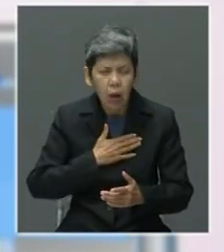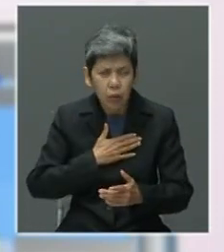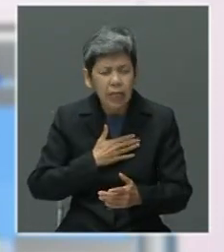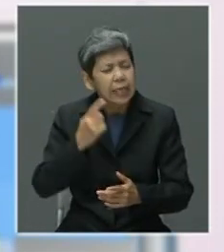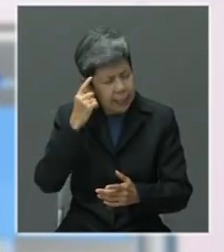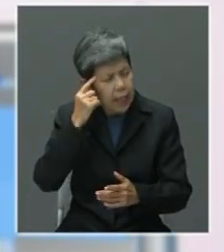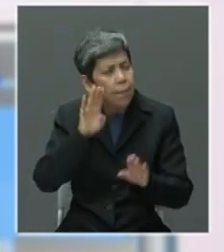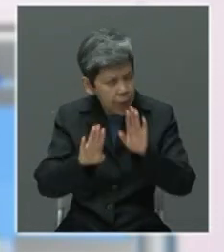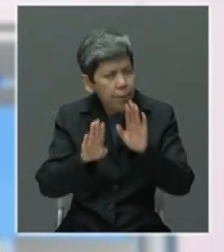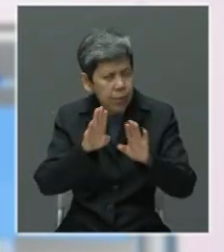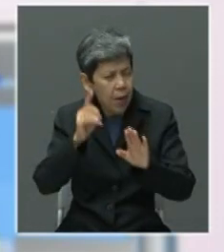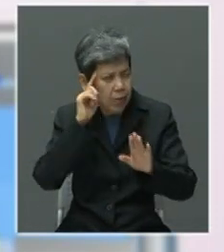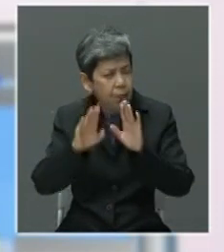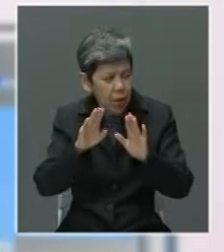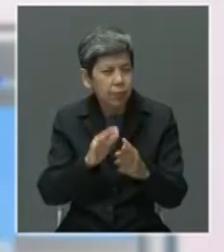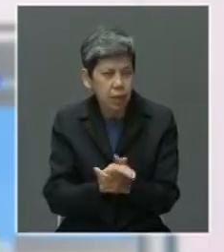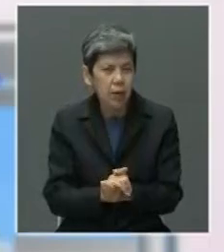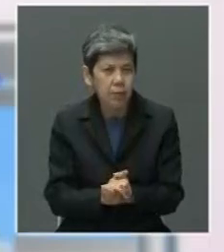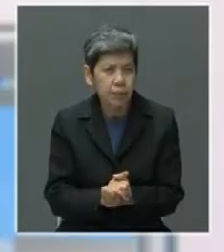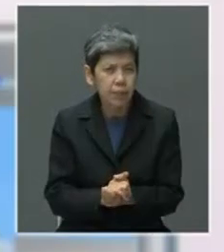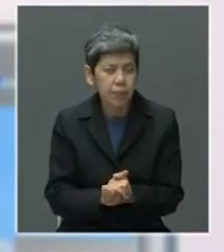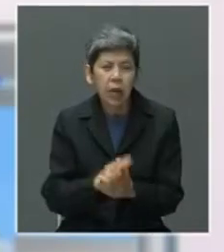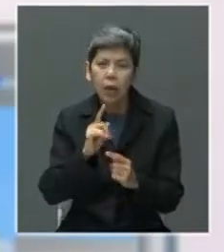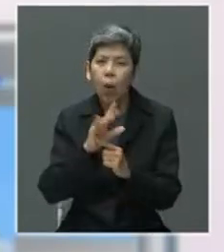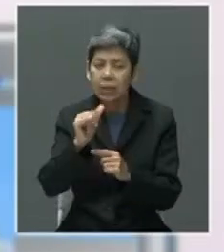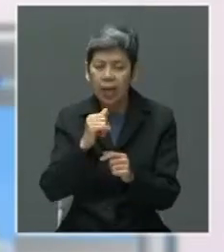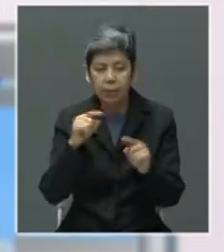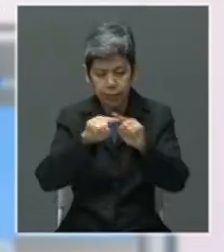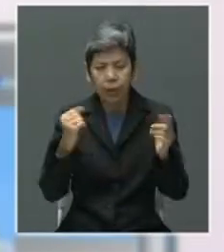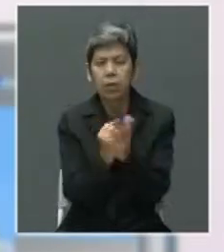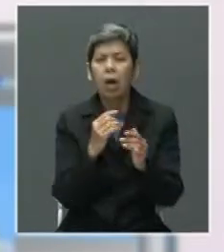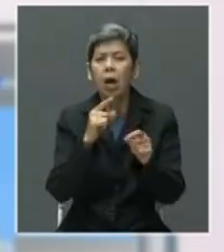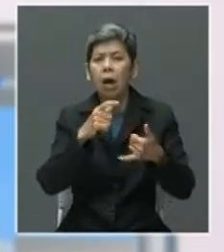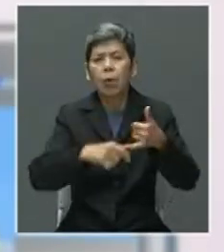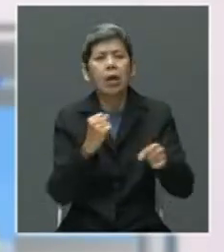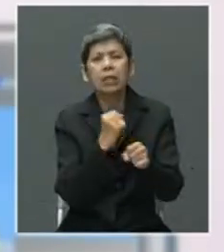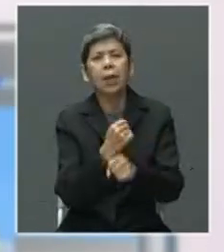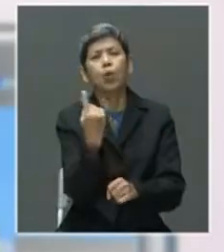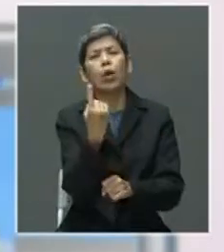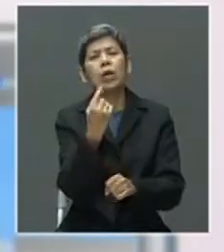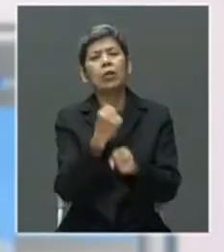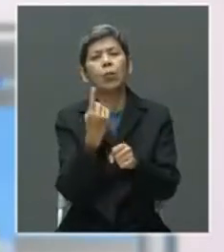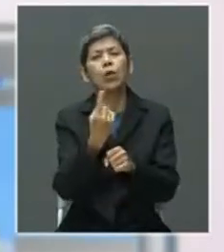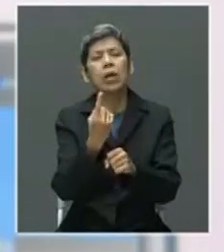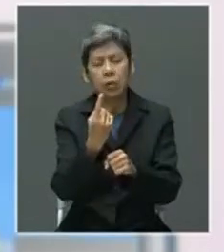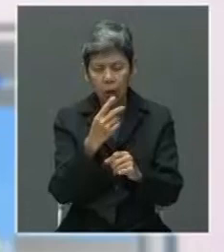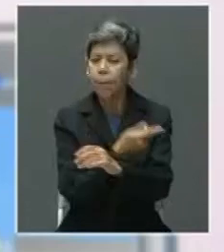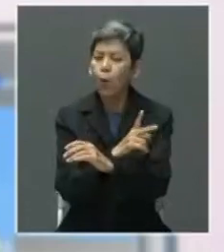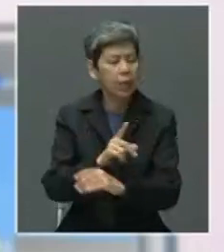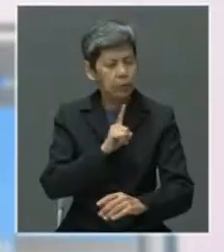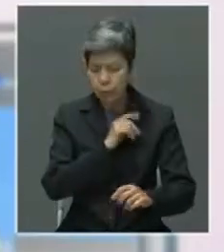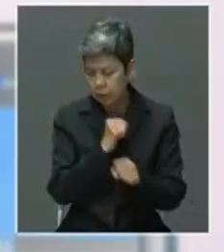คียงกันแหละครับนะ น่าจะช่วงนั้น คุณธวัชชัยเนี่ยแกออกอยู่คนเดียวทั้งเกาะภูเก็ตน